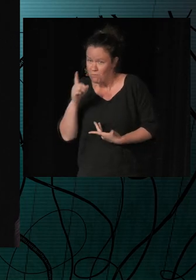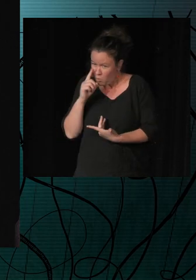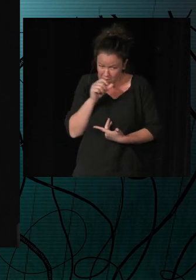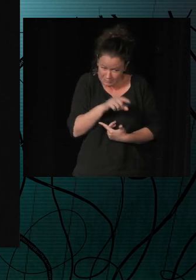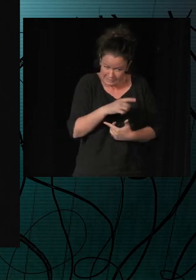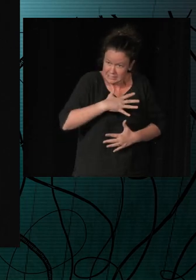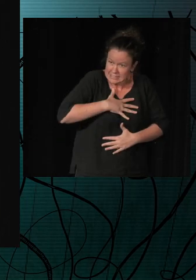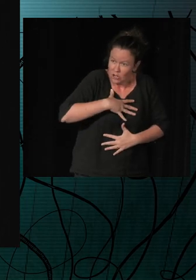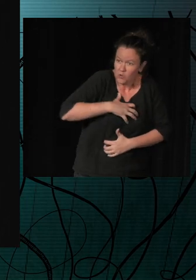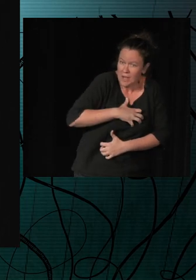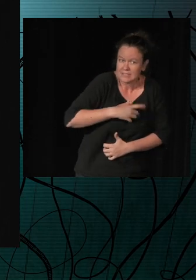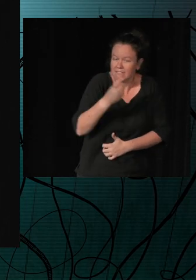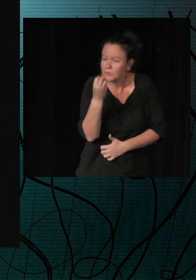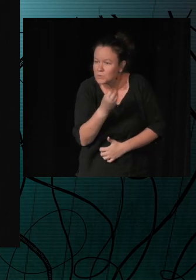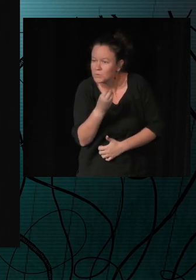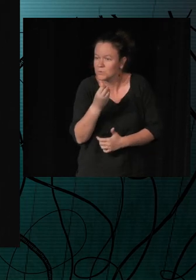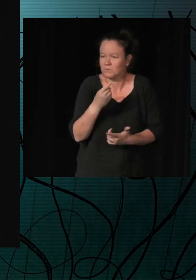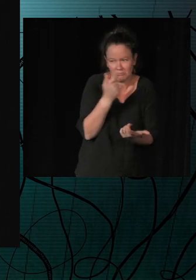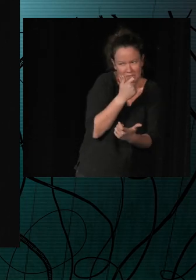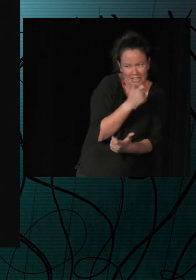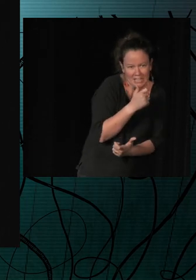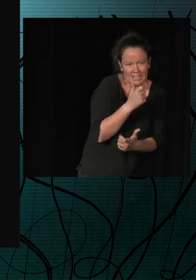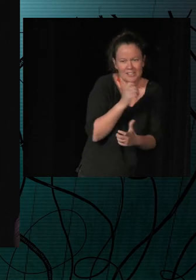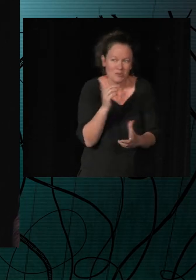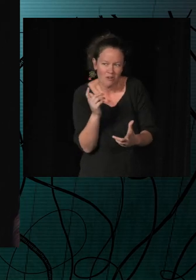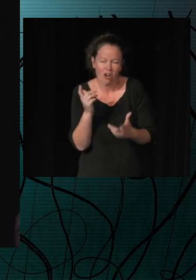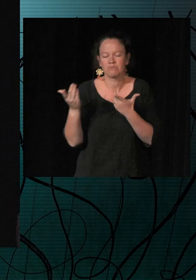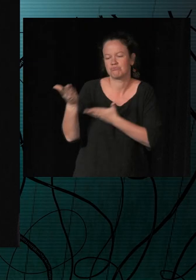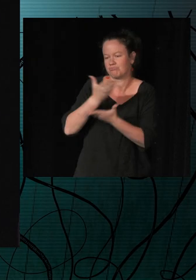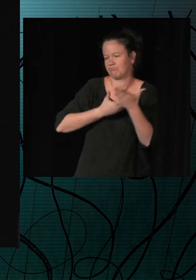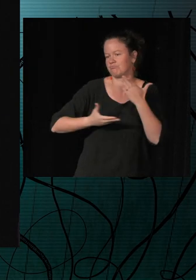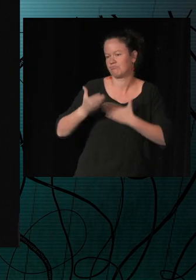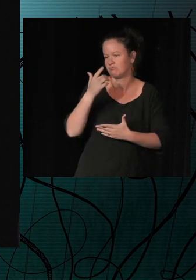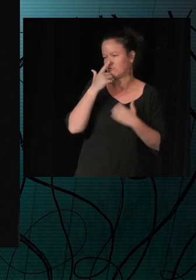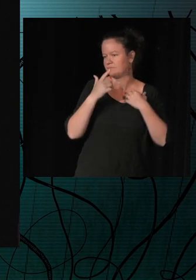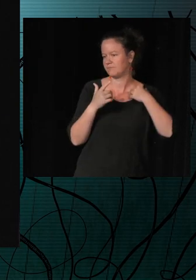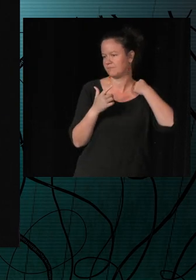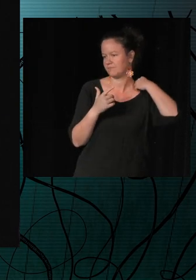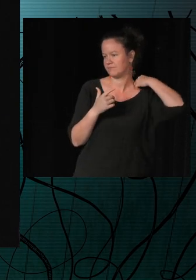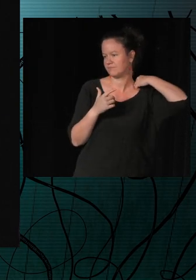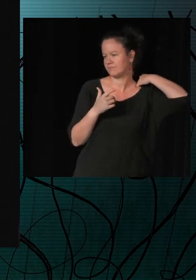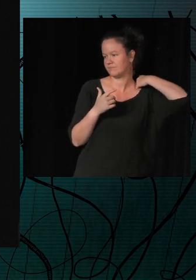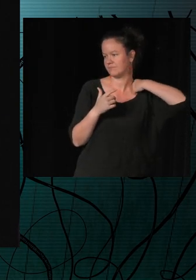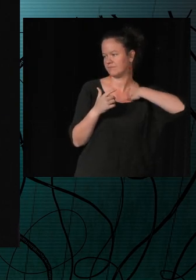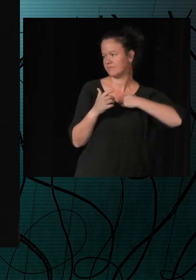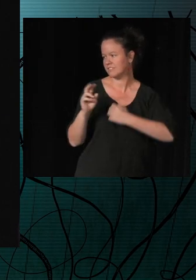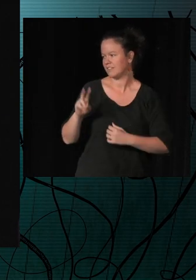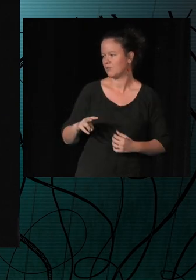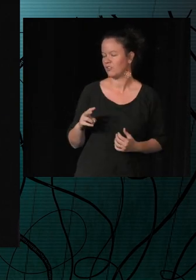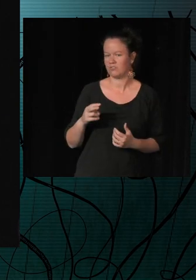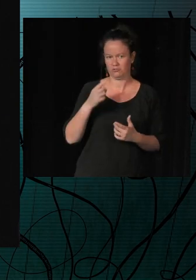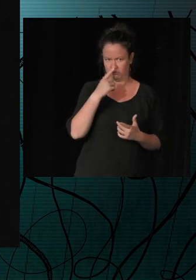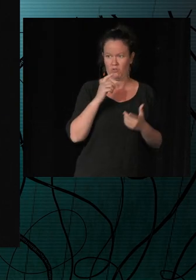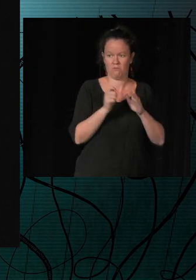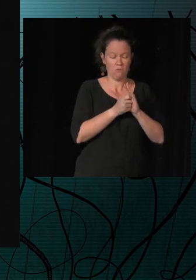euh moi ça aurait plutôt tendance à me faire rire et cetera enfin il y a des tas de choses comme ça donc c'est ça peut désamorcer à